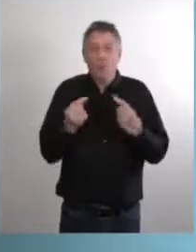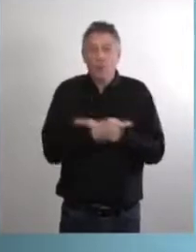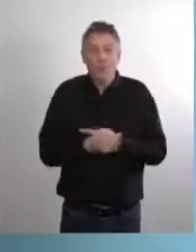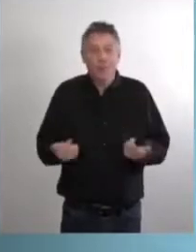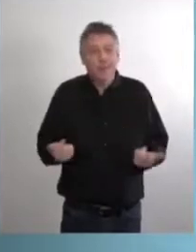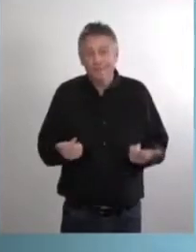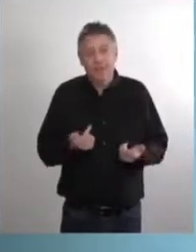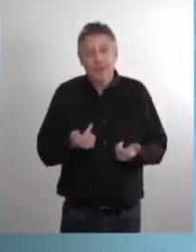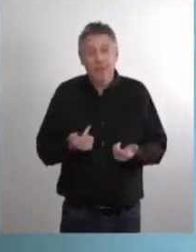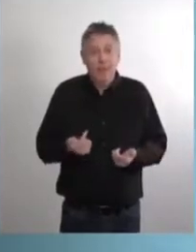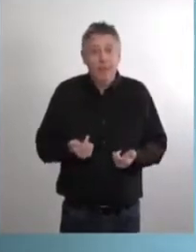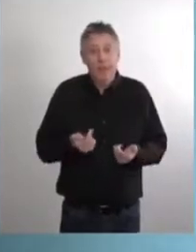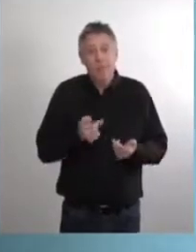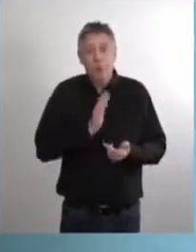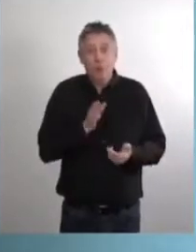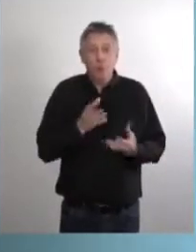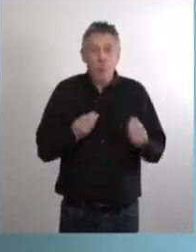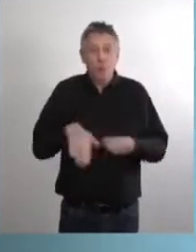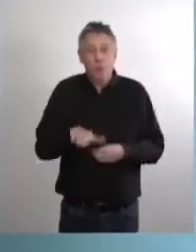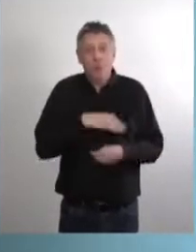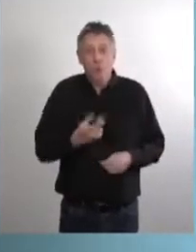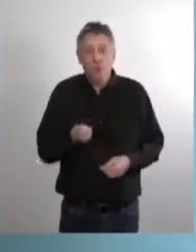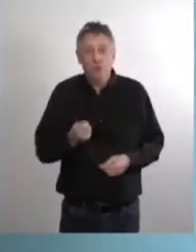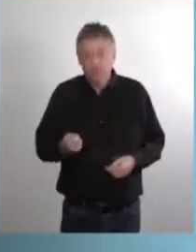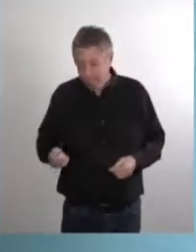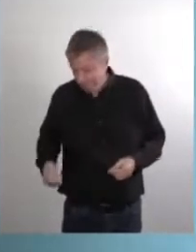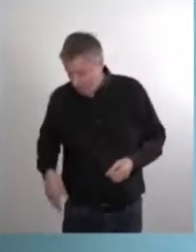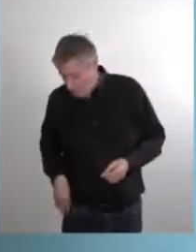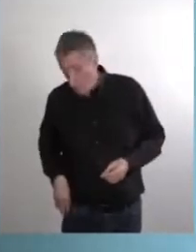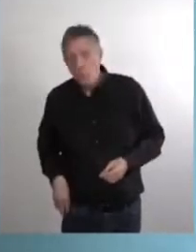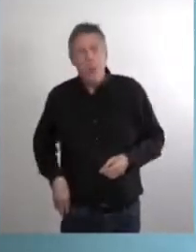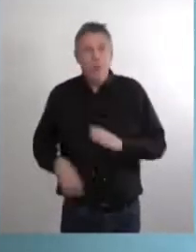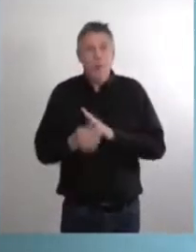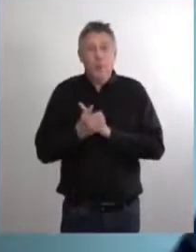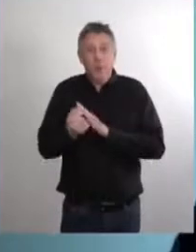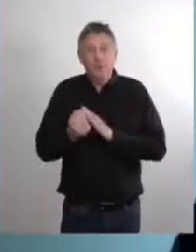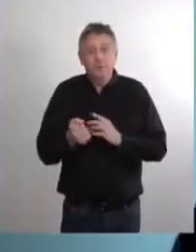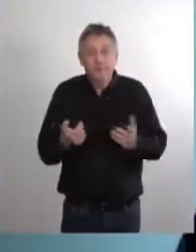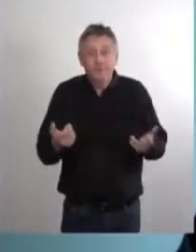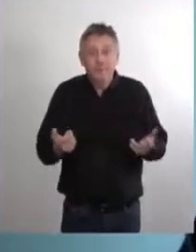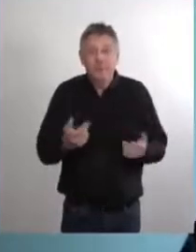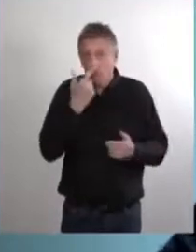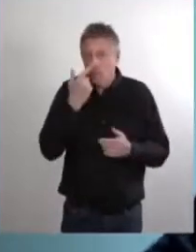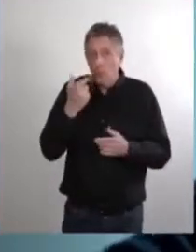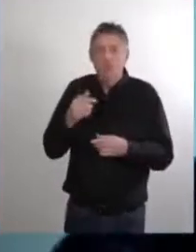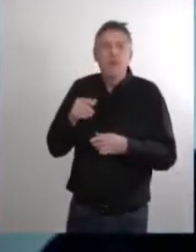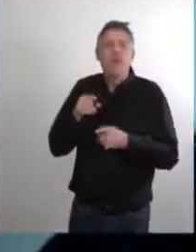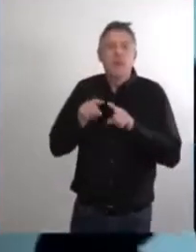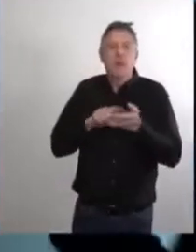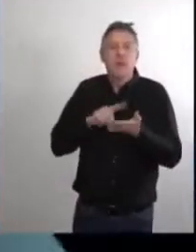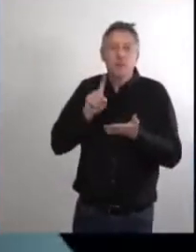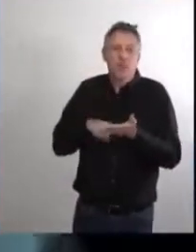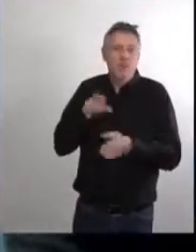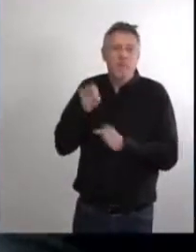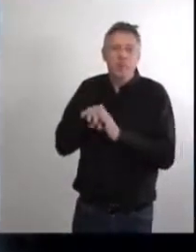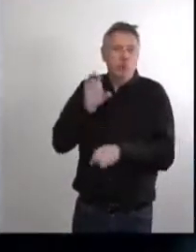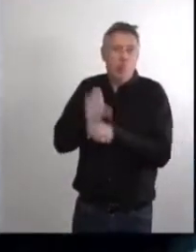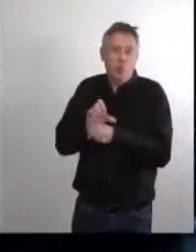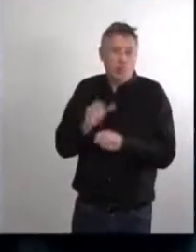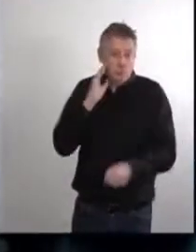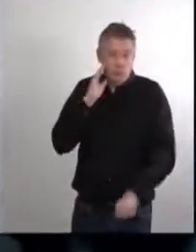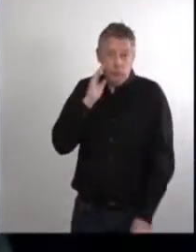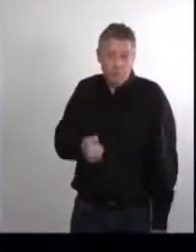porte-monnaie bordelais, et donc rien que pour ça, nous voterons contre ce budget. Moi,